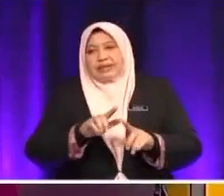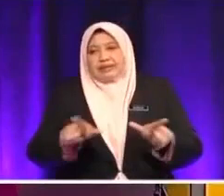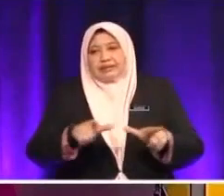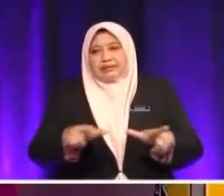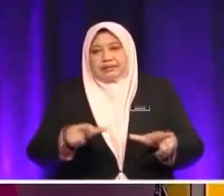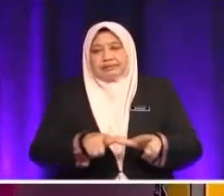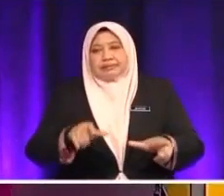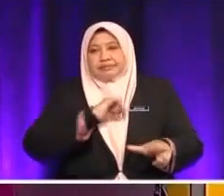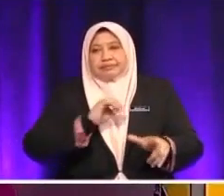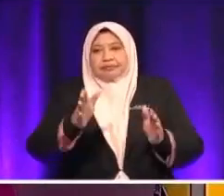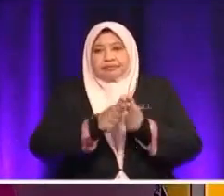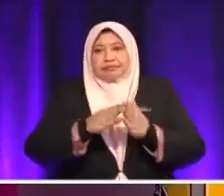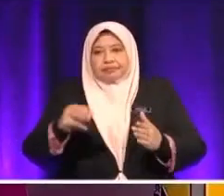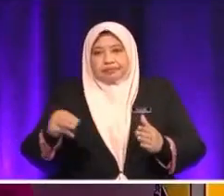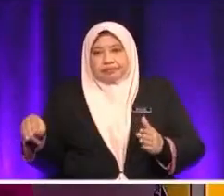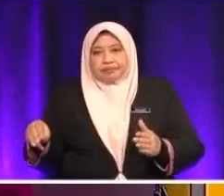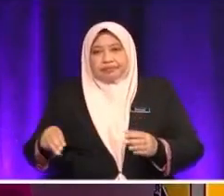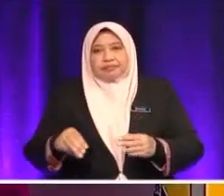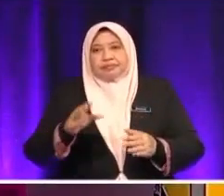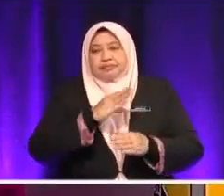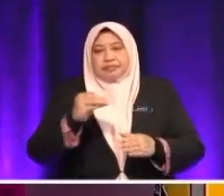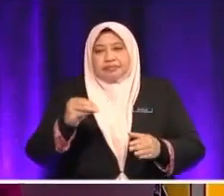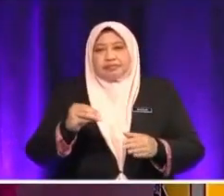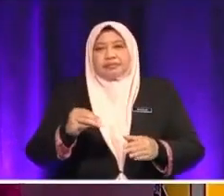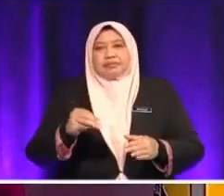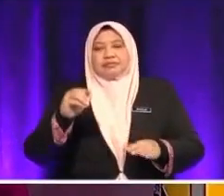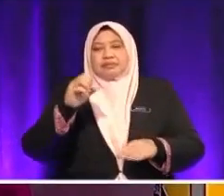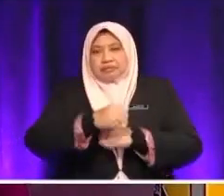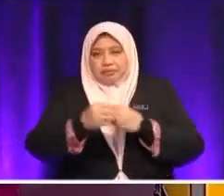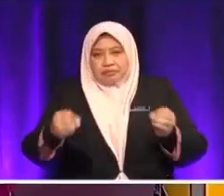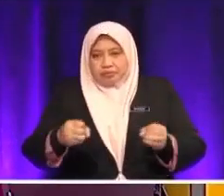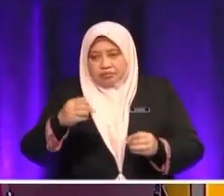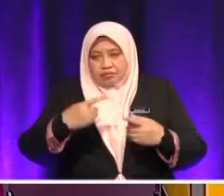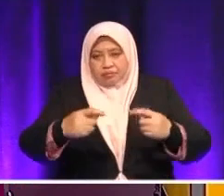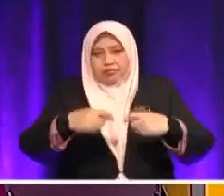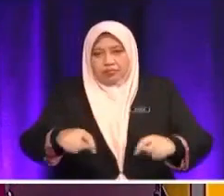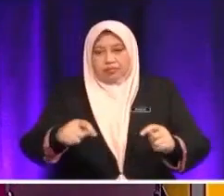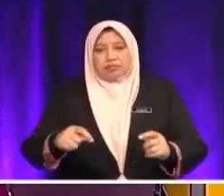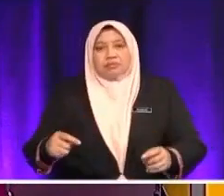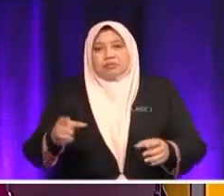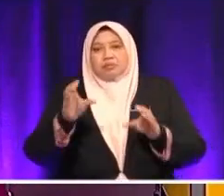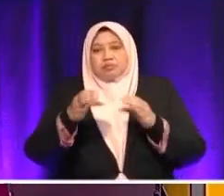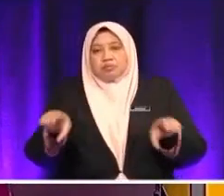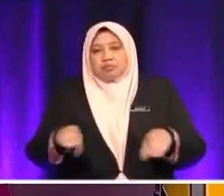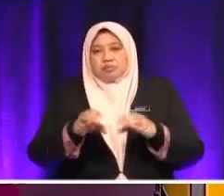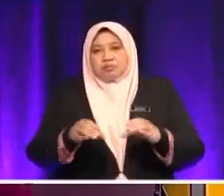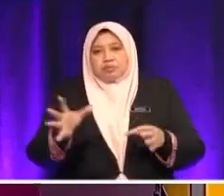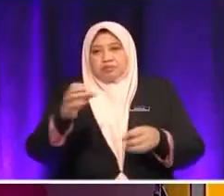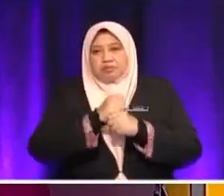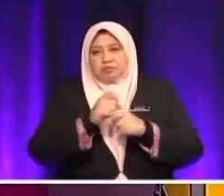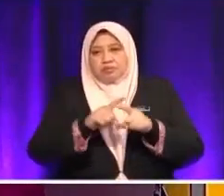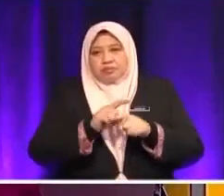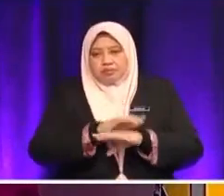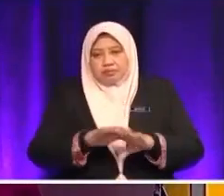saya minta murid Saya di rumah dan juga di studio cobalah buat dapat tak